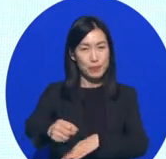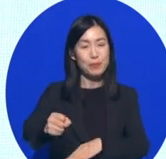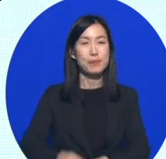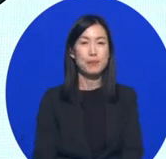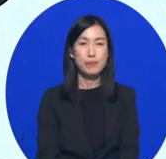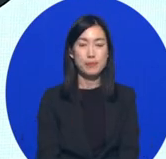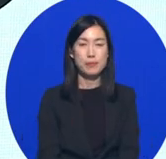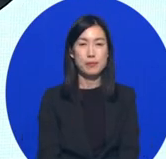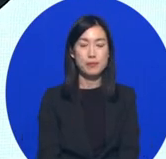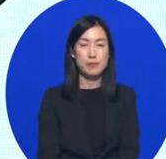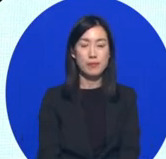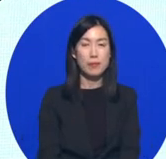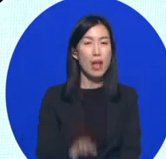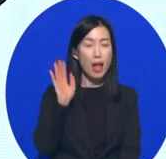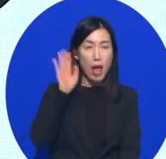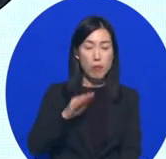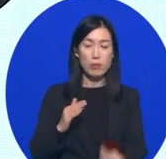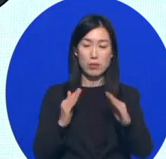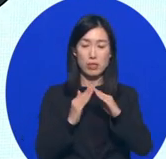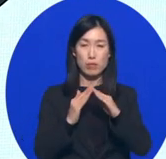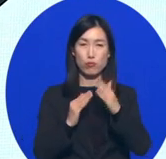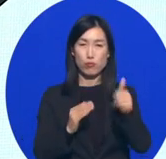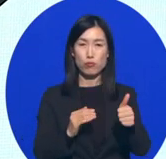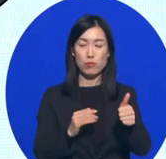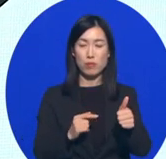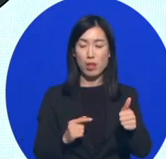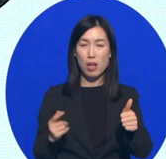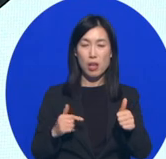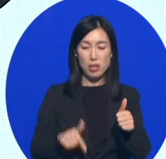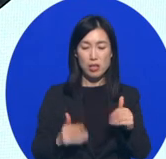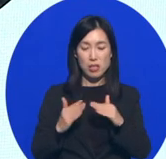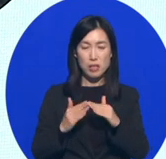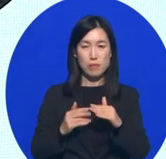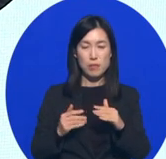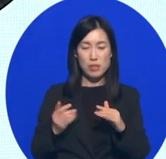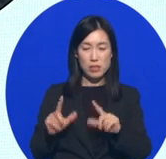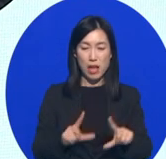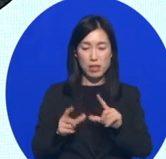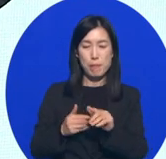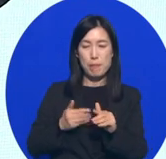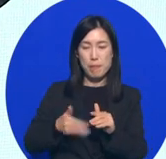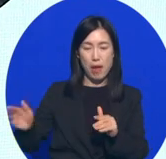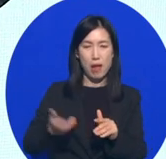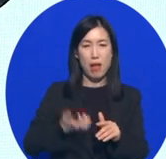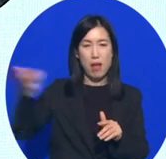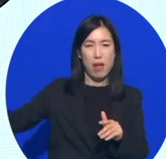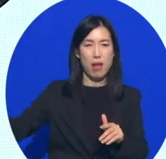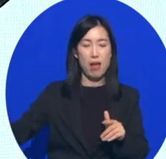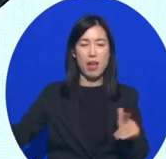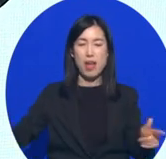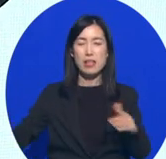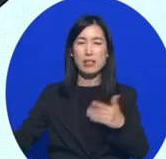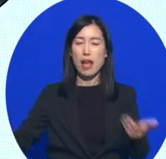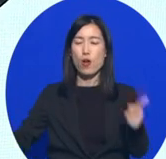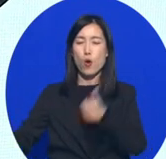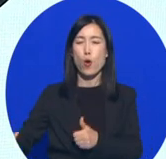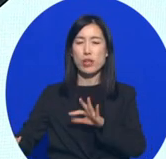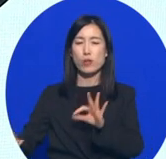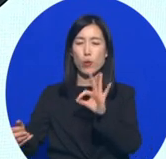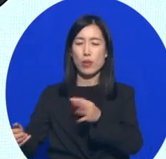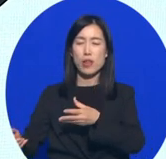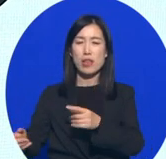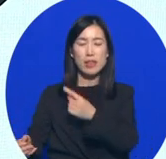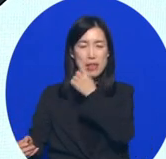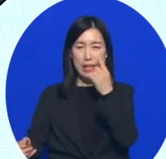방입니다 앞로 전입 당사자의 서명 없이 전입 신고를 할 수 없게 됐습니다 세입자를 몰래 다른 곳으로 전입